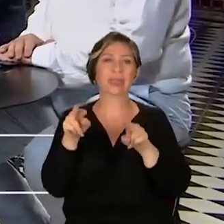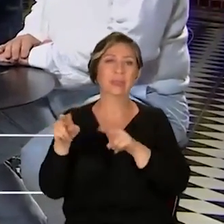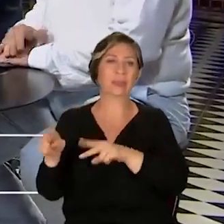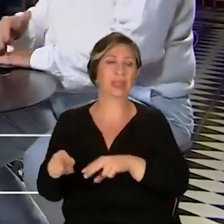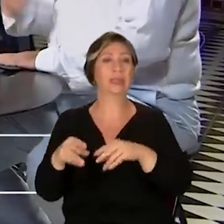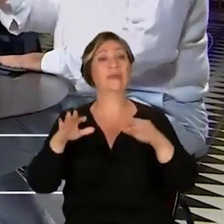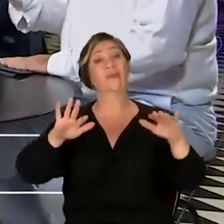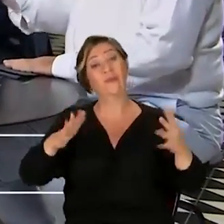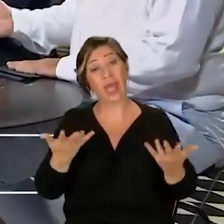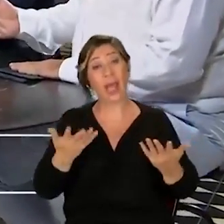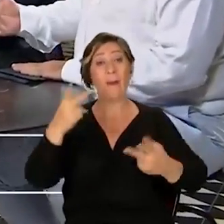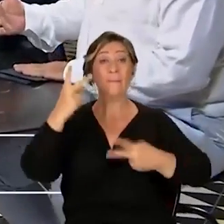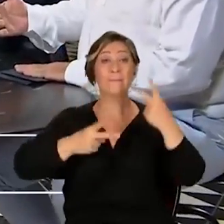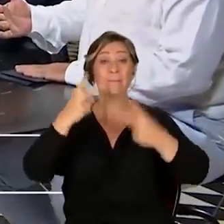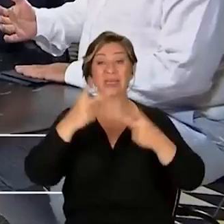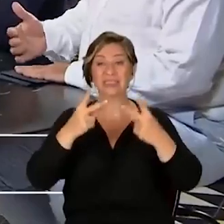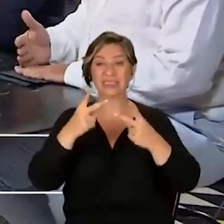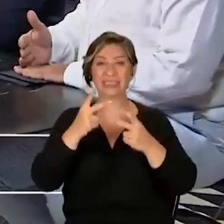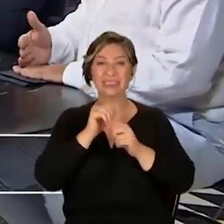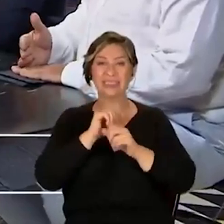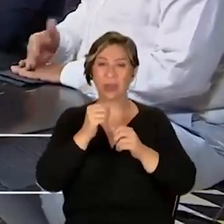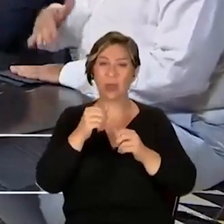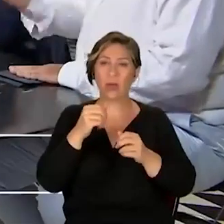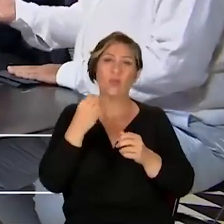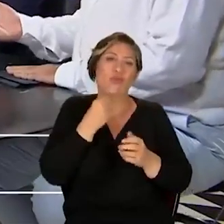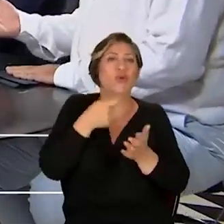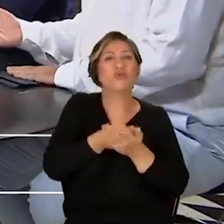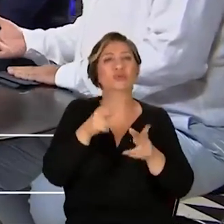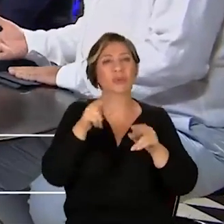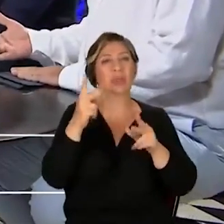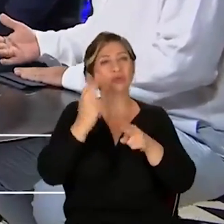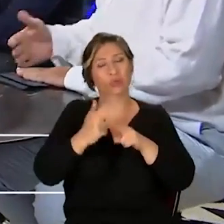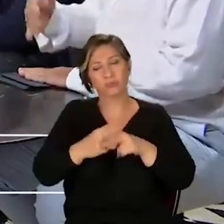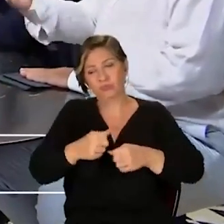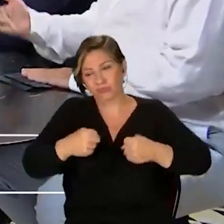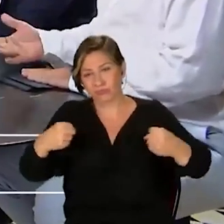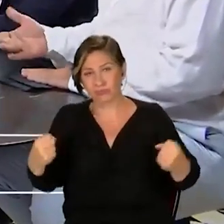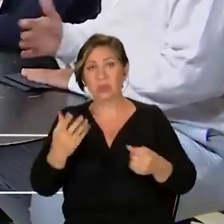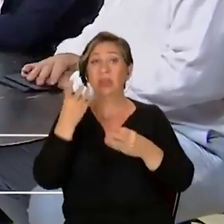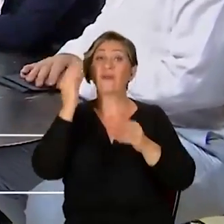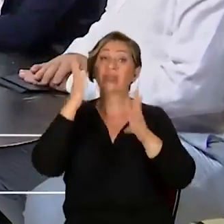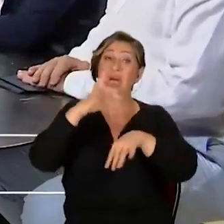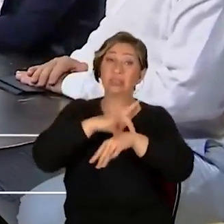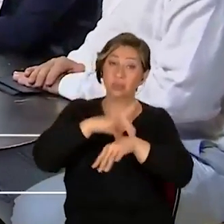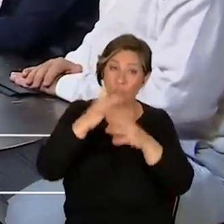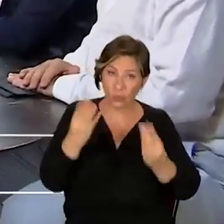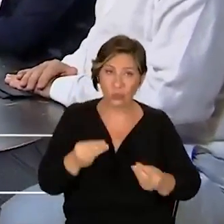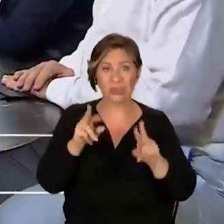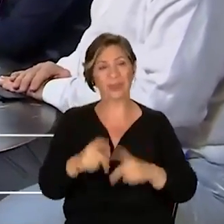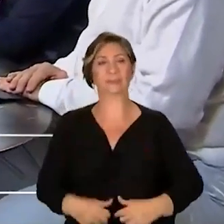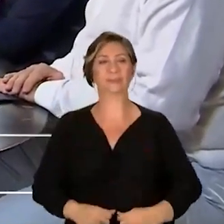vesaire. Ya da bir takım bedeller ödüyoruz uyuyamadığımız için. İşte daha çok şişmanlıyoruz, daha çok hastalıklara maruz